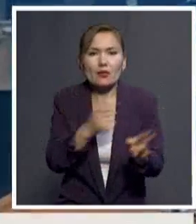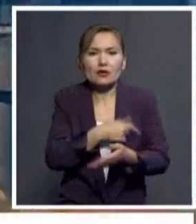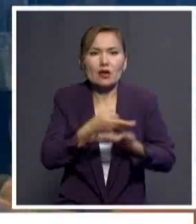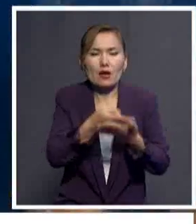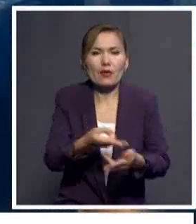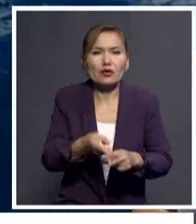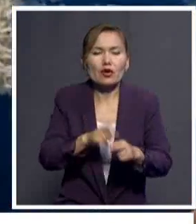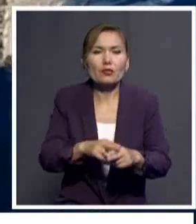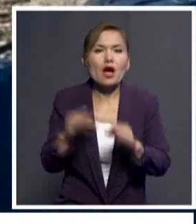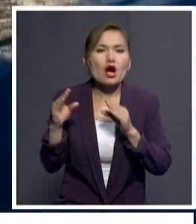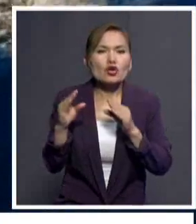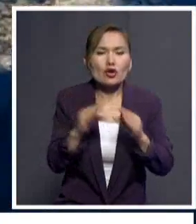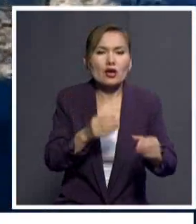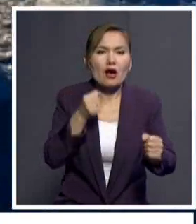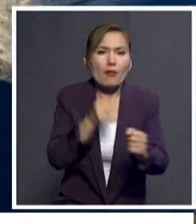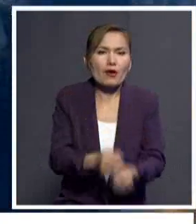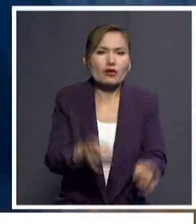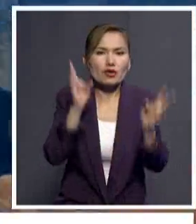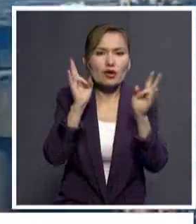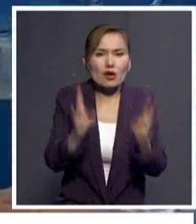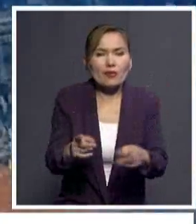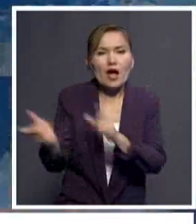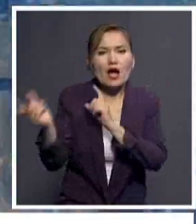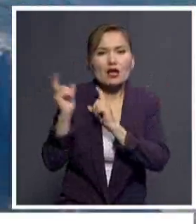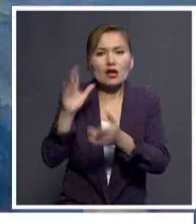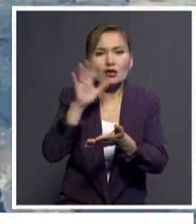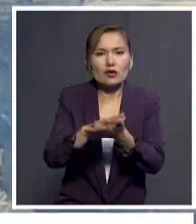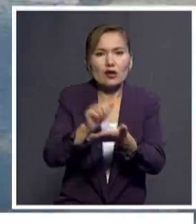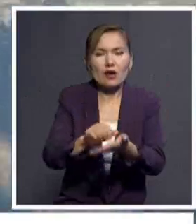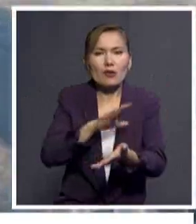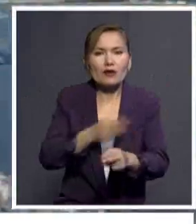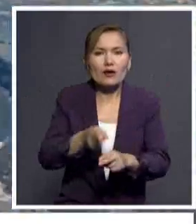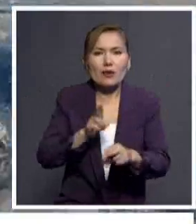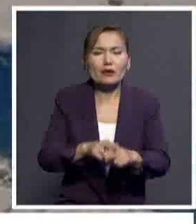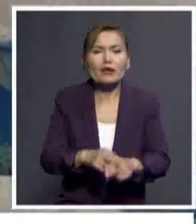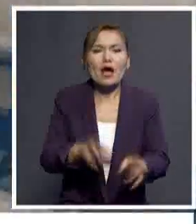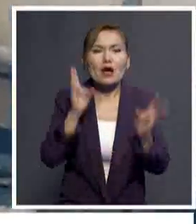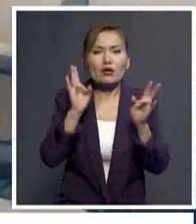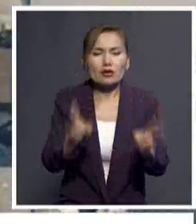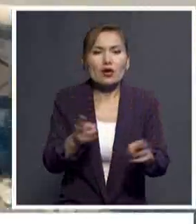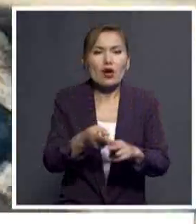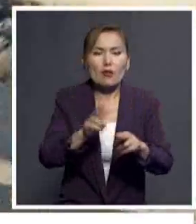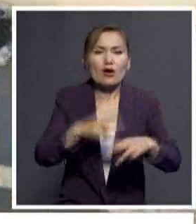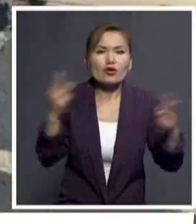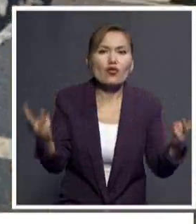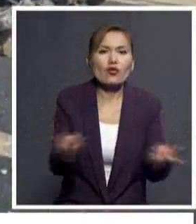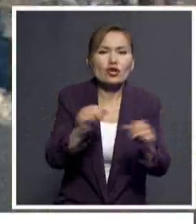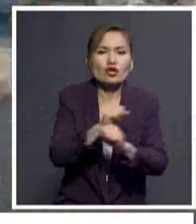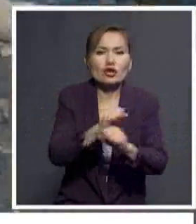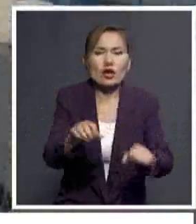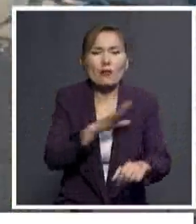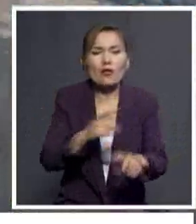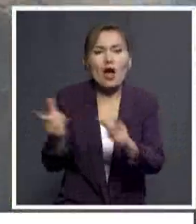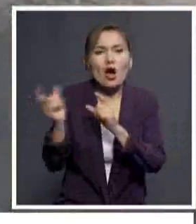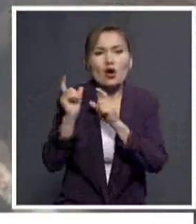түйіскен жүк көліктерінің бірі автомобильдер тиеген болса, екіншісінде жанғыш заттар болған. Апаттан кейін өрт танып, жарылыс болып, жүк